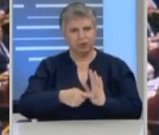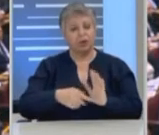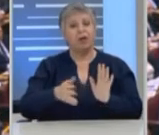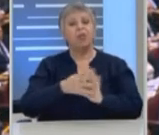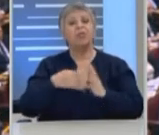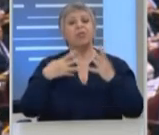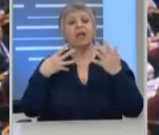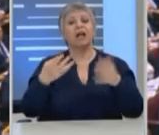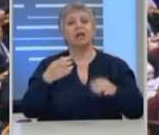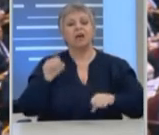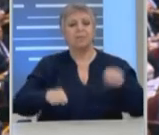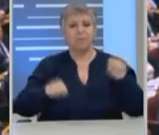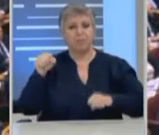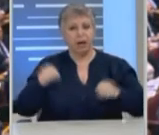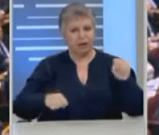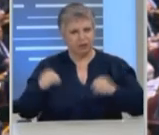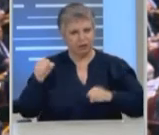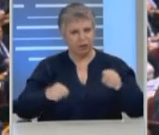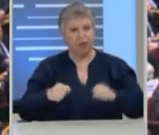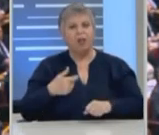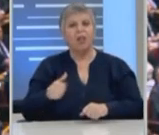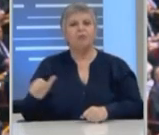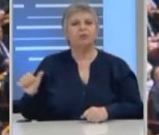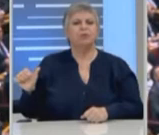19η-3η 2017. Μας γυρίζουν στο 60.